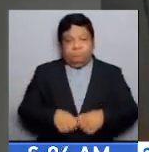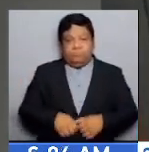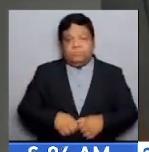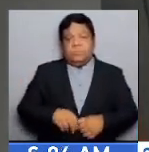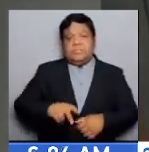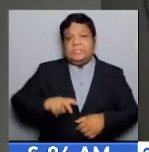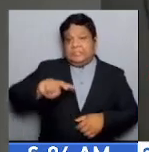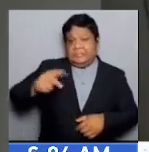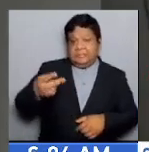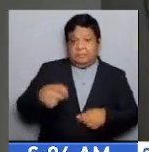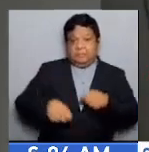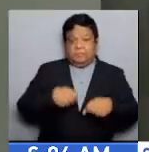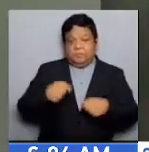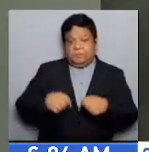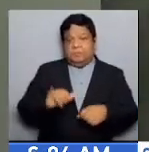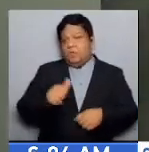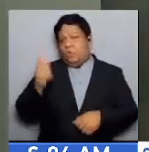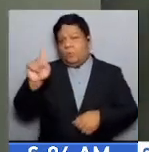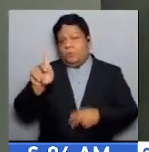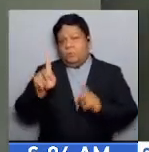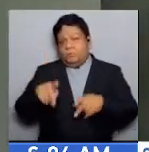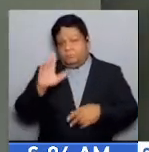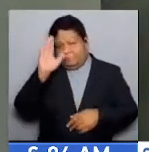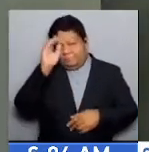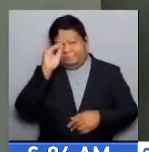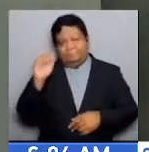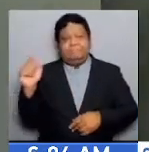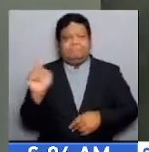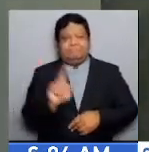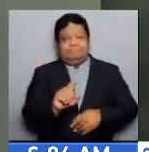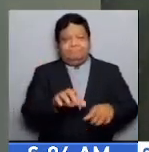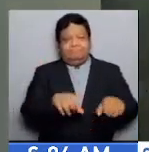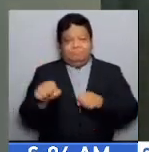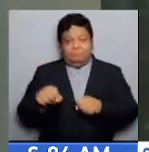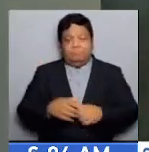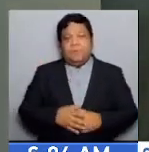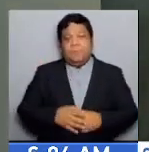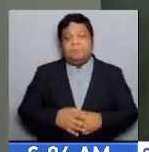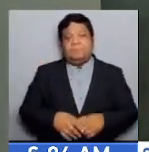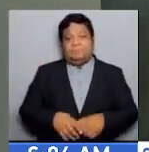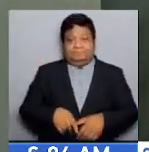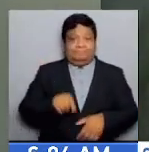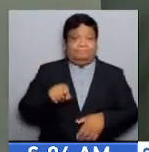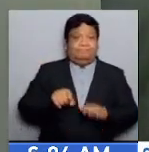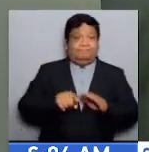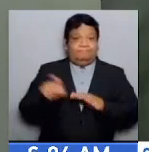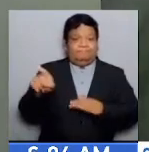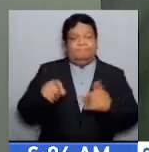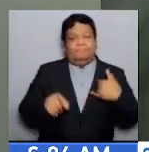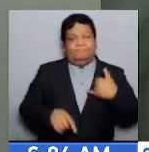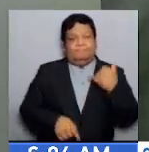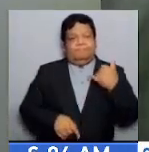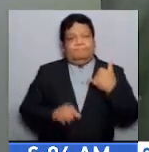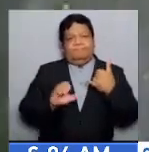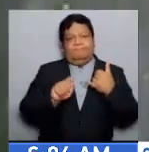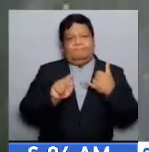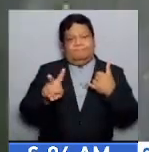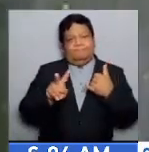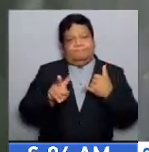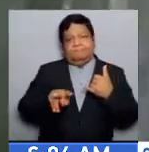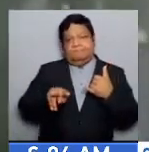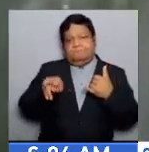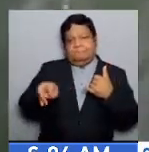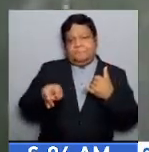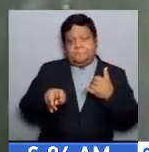ng isa pang lalaki. Nahuli-cam din ang pagtakas sa mga sospek. Naglakad ang isa dala-dala ang ninakaw na damit,